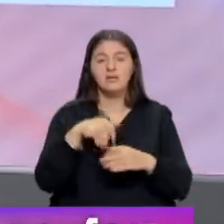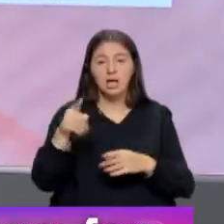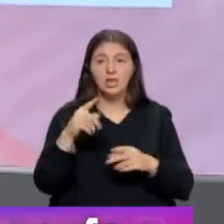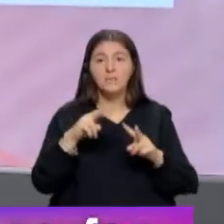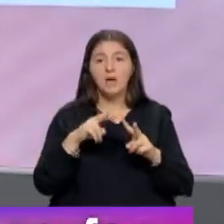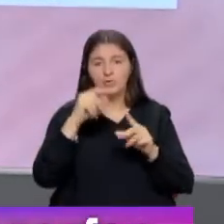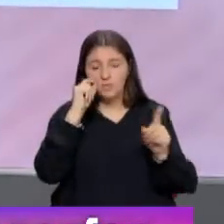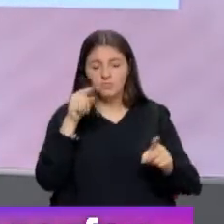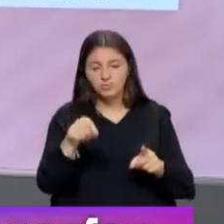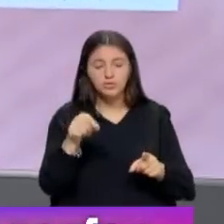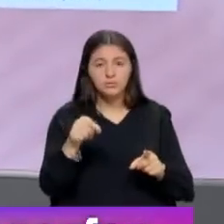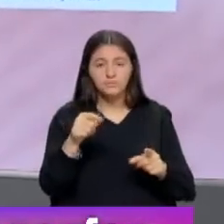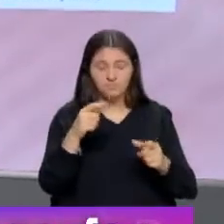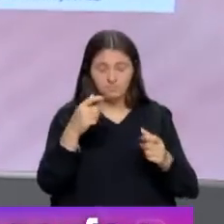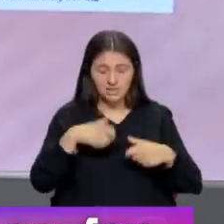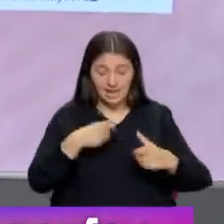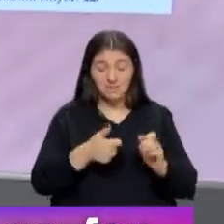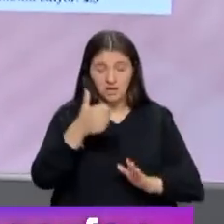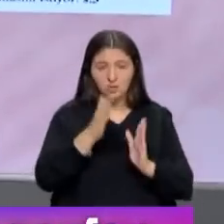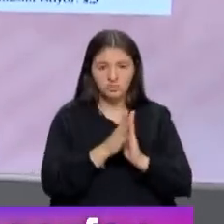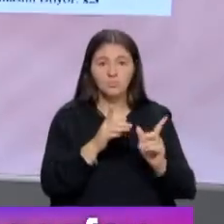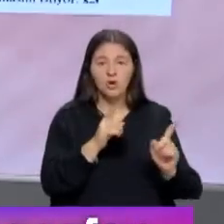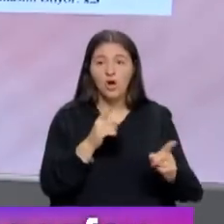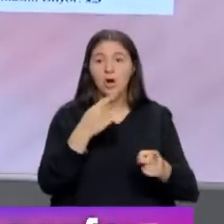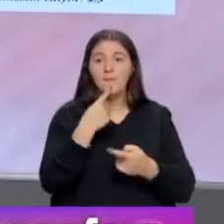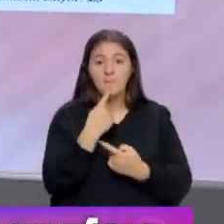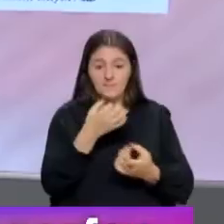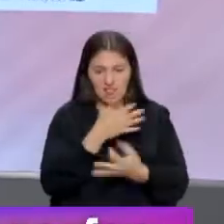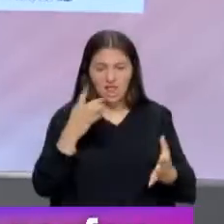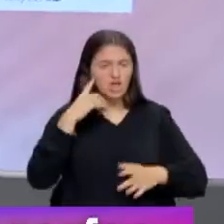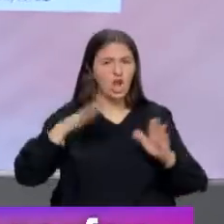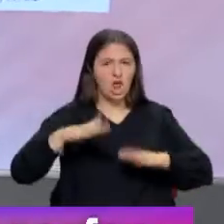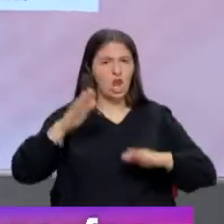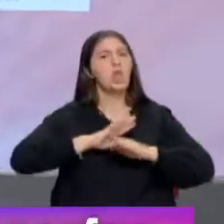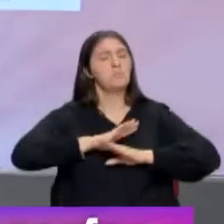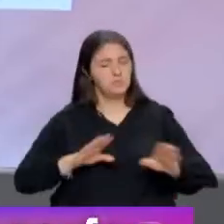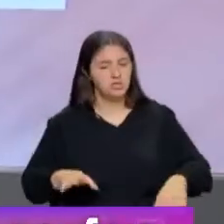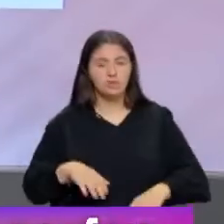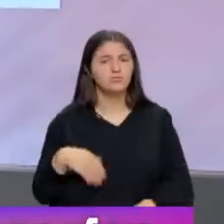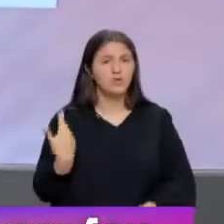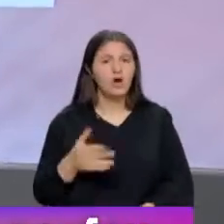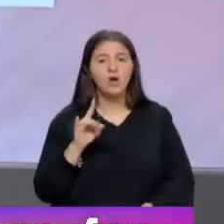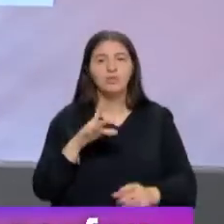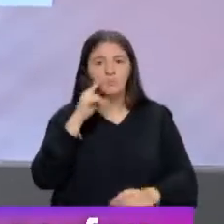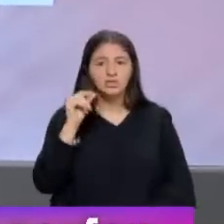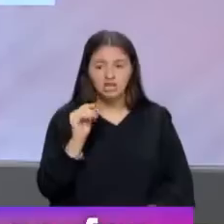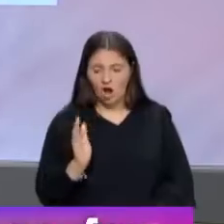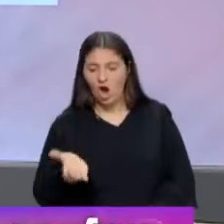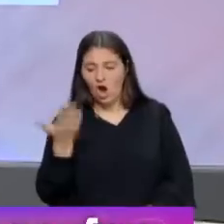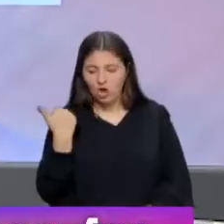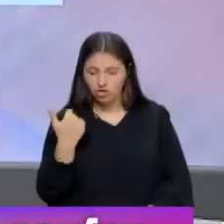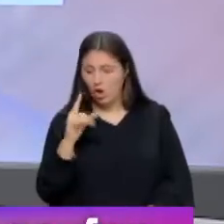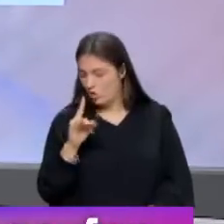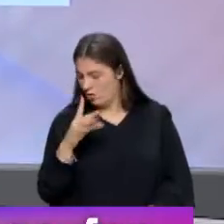Mahmut Özer Bu uygulamanın başlayacağını duyurdu sonra da tanıtımında yaptı ama 14 mayıs'tan önce